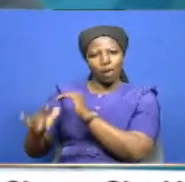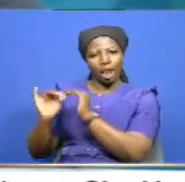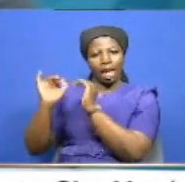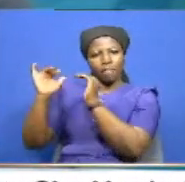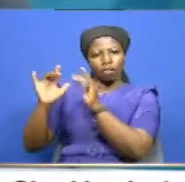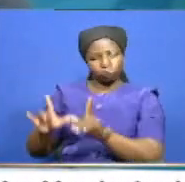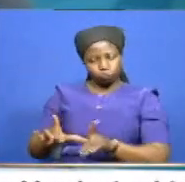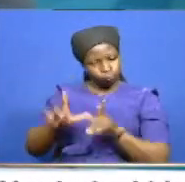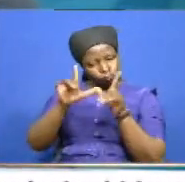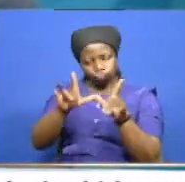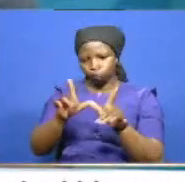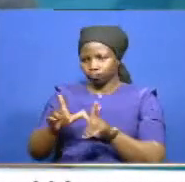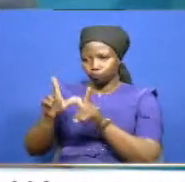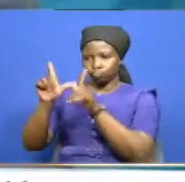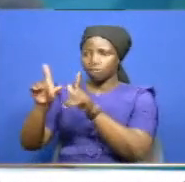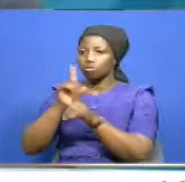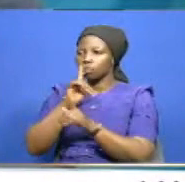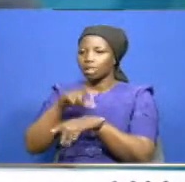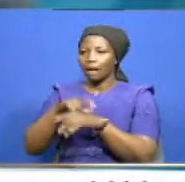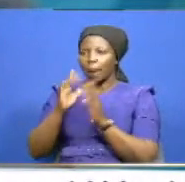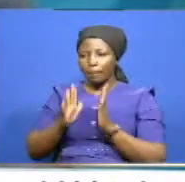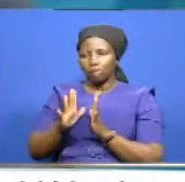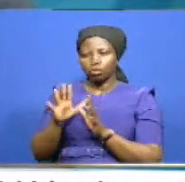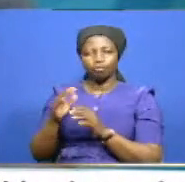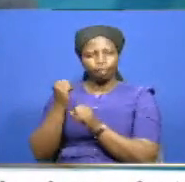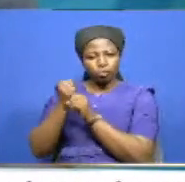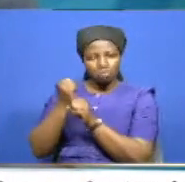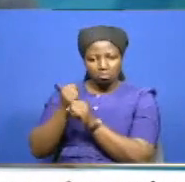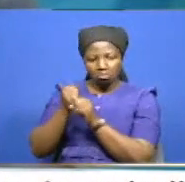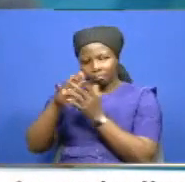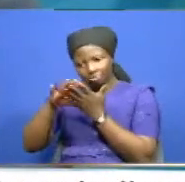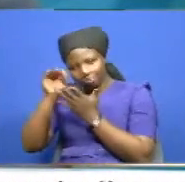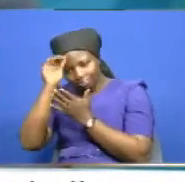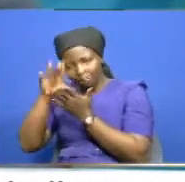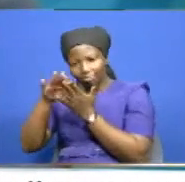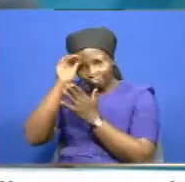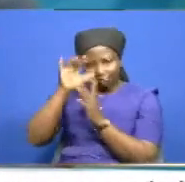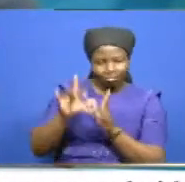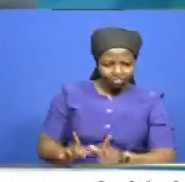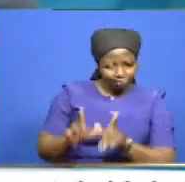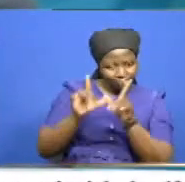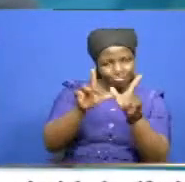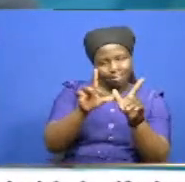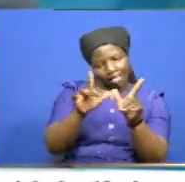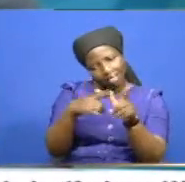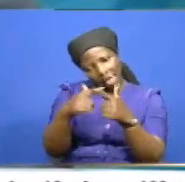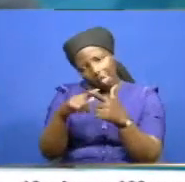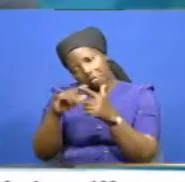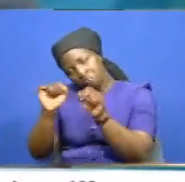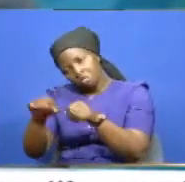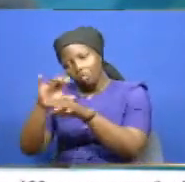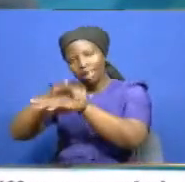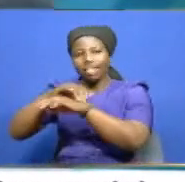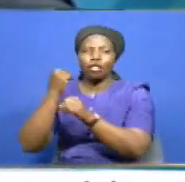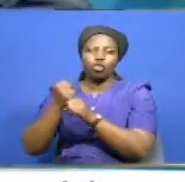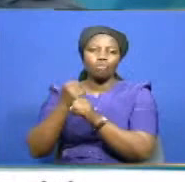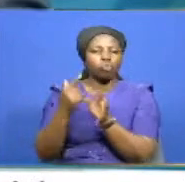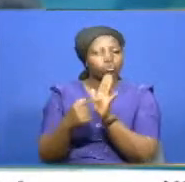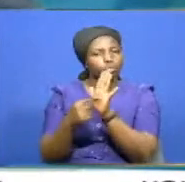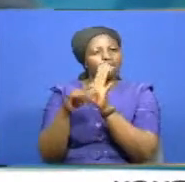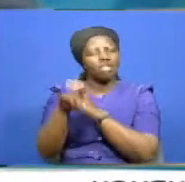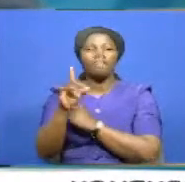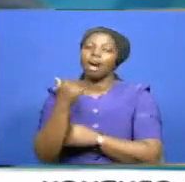tunapeana cheti. So mtu akipewa na pewa cheti anaweza kupewa kazi kama mwongozo ya kusema huyu amefanya